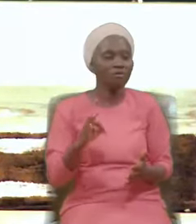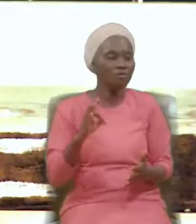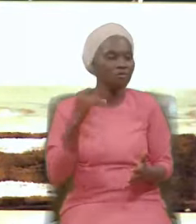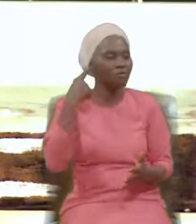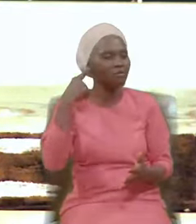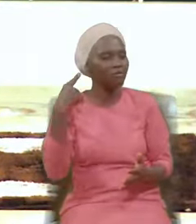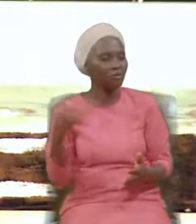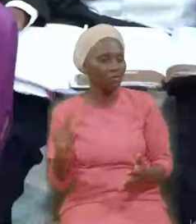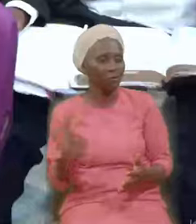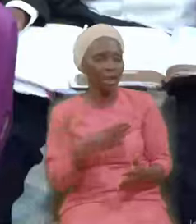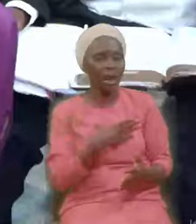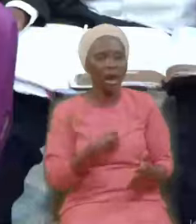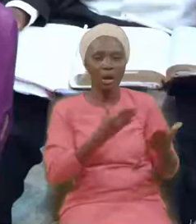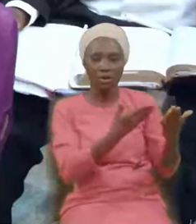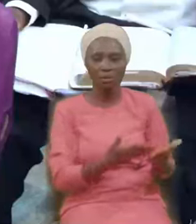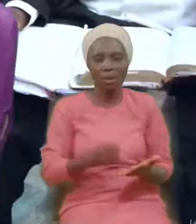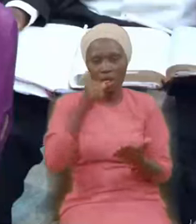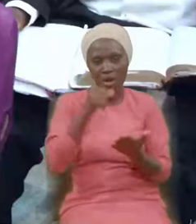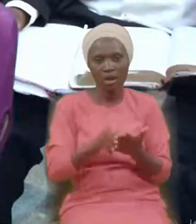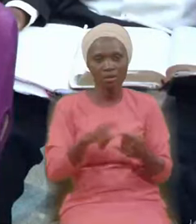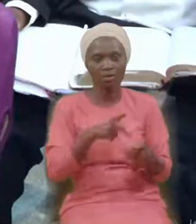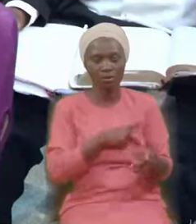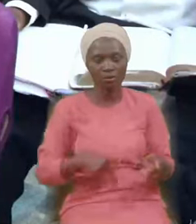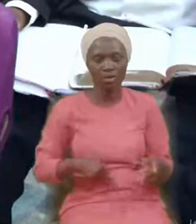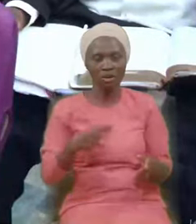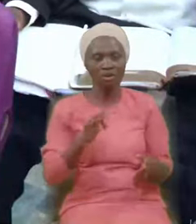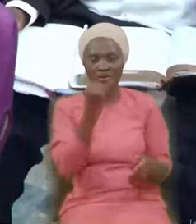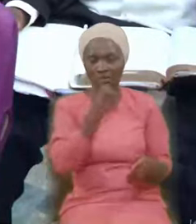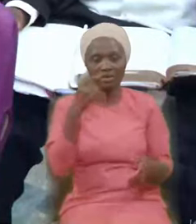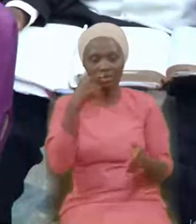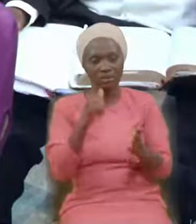Il porta au roi d'Israël la lettre, où il était dit,